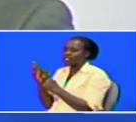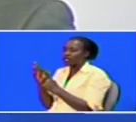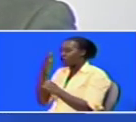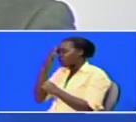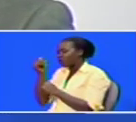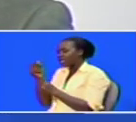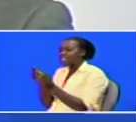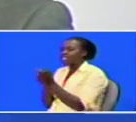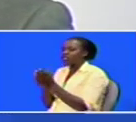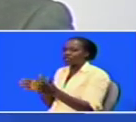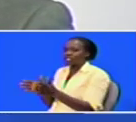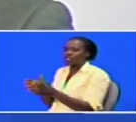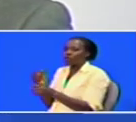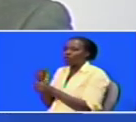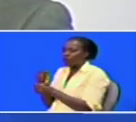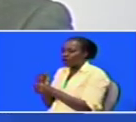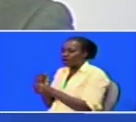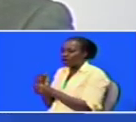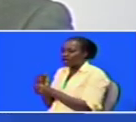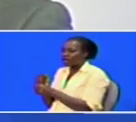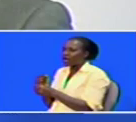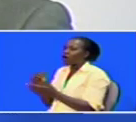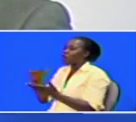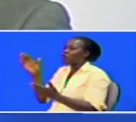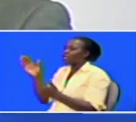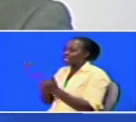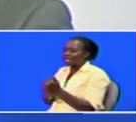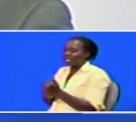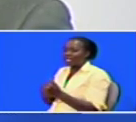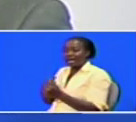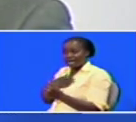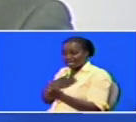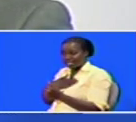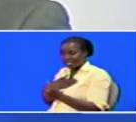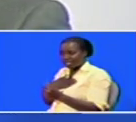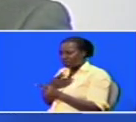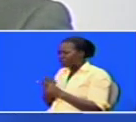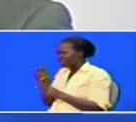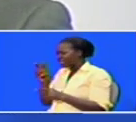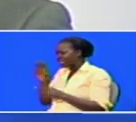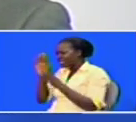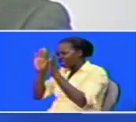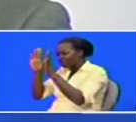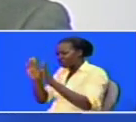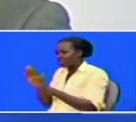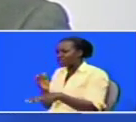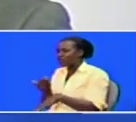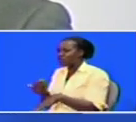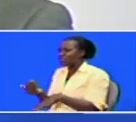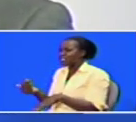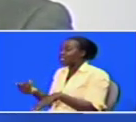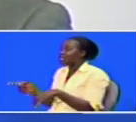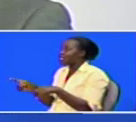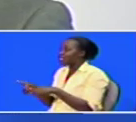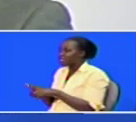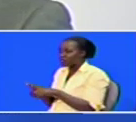ni madaktari wamefanya kazi miaka mingi zaidi hata wengine wetu viongozi, lakini wanaona umuhimu wa hili jambo na ndio maana pia wao